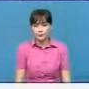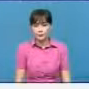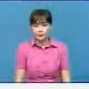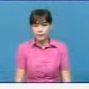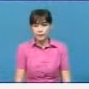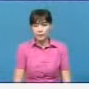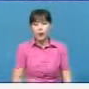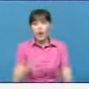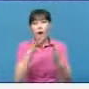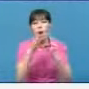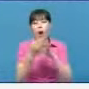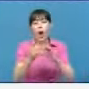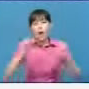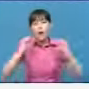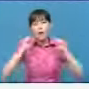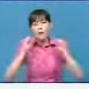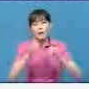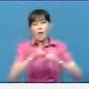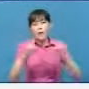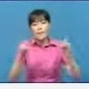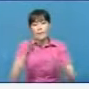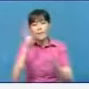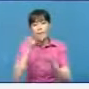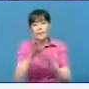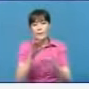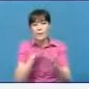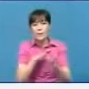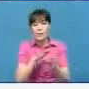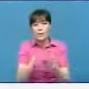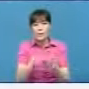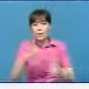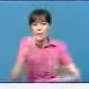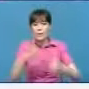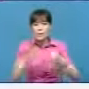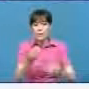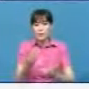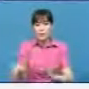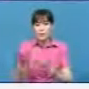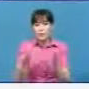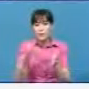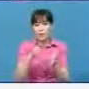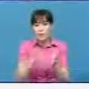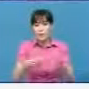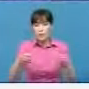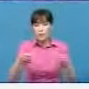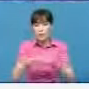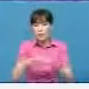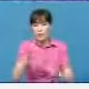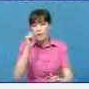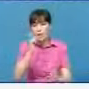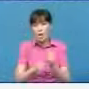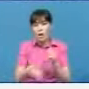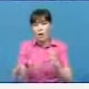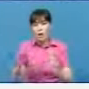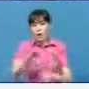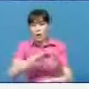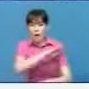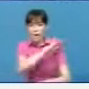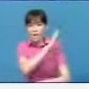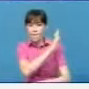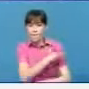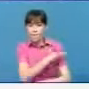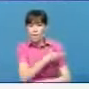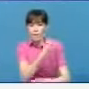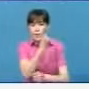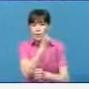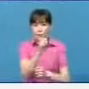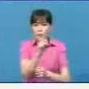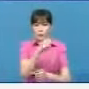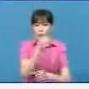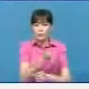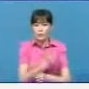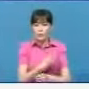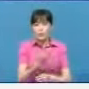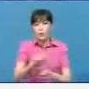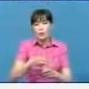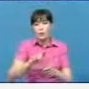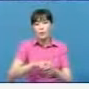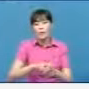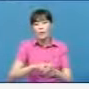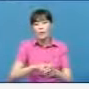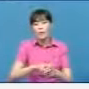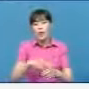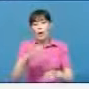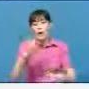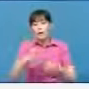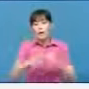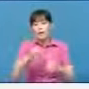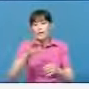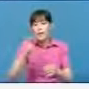Ауыл спортын дамыту мақсатында ұйымдастырылған жарысқа келген 7 командада әр ауданның мықтылары. Женгіпаз болуға дайын. Сондықтан болар жарыстың барлық